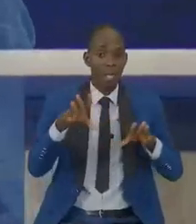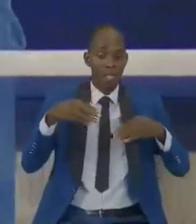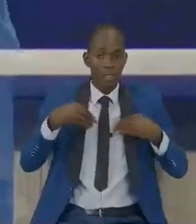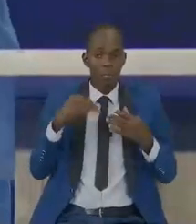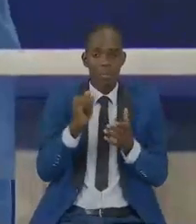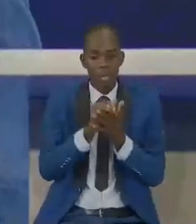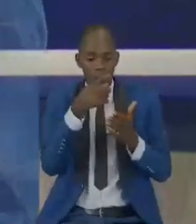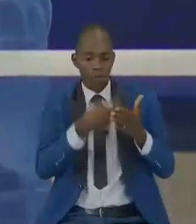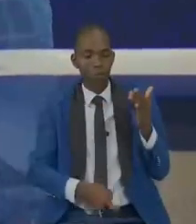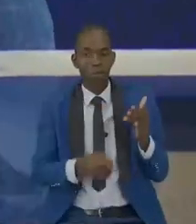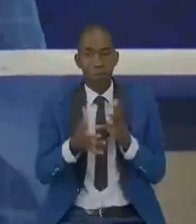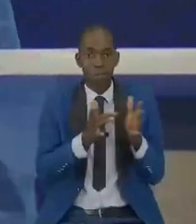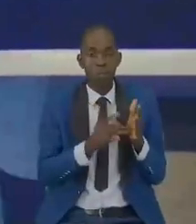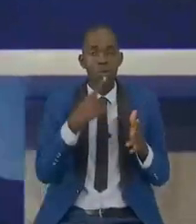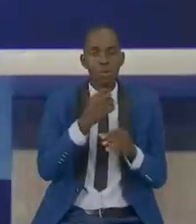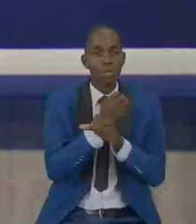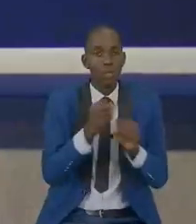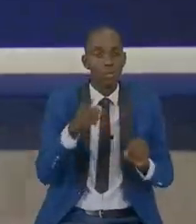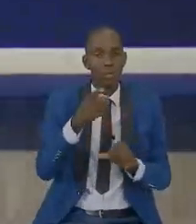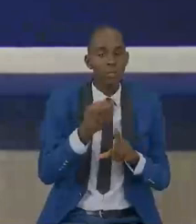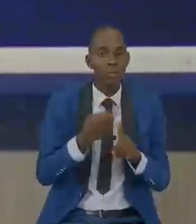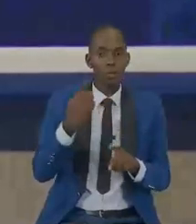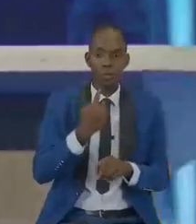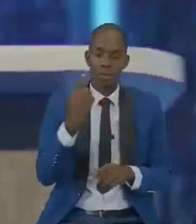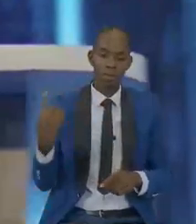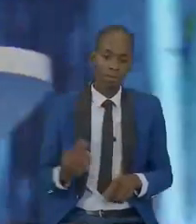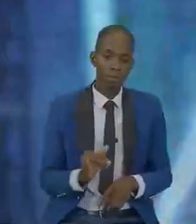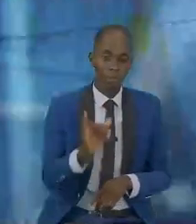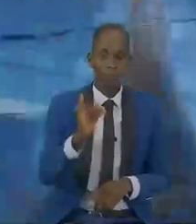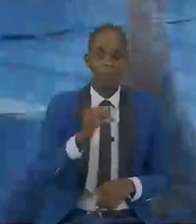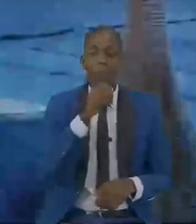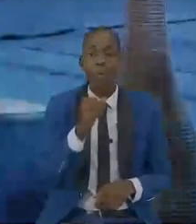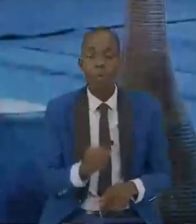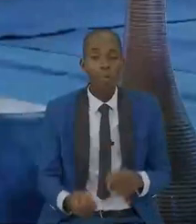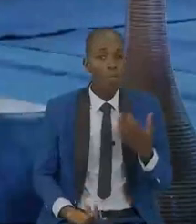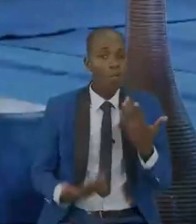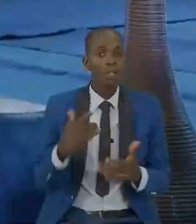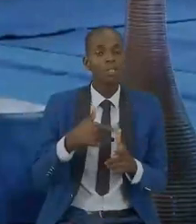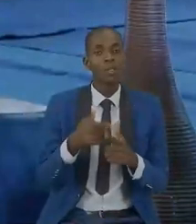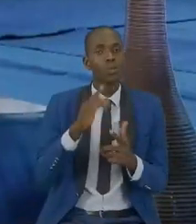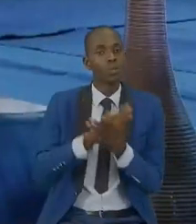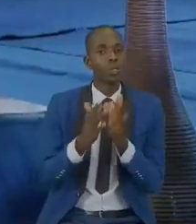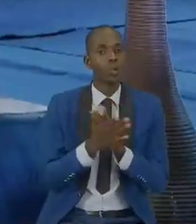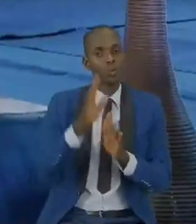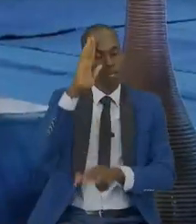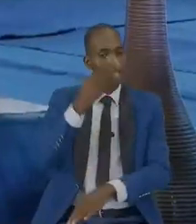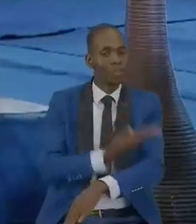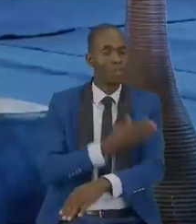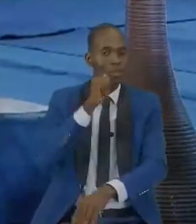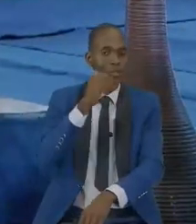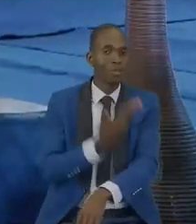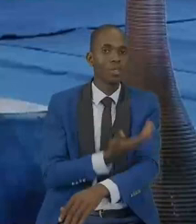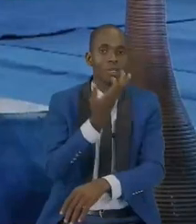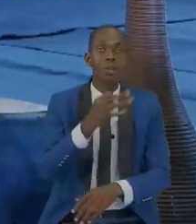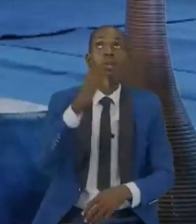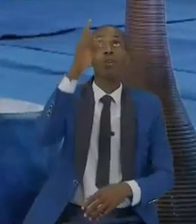vous dites que vous acceptez le prix qui nous fait sortir de l'ancienne fournaise, donc vous deviendrez enfant de